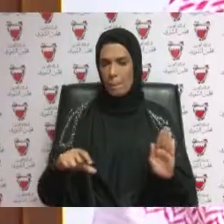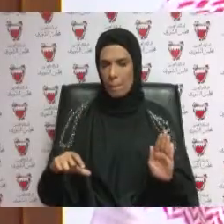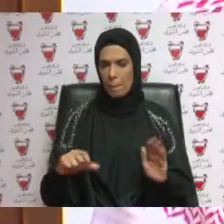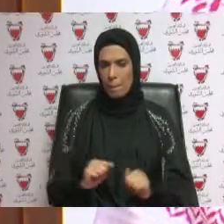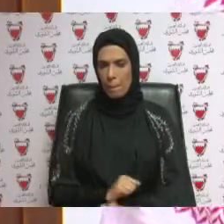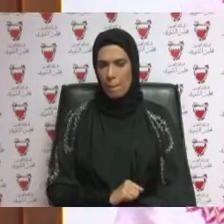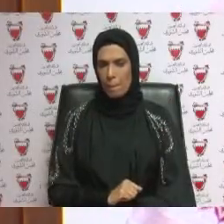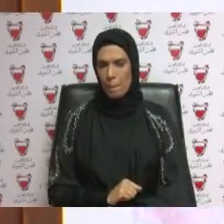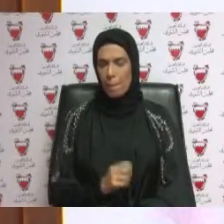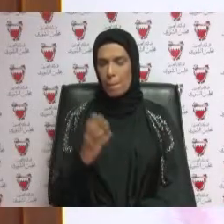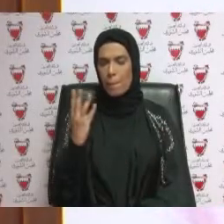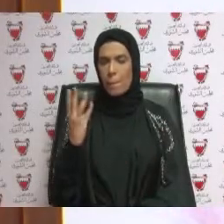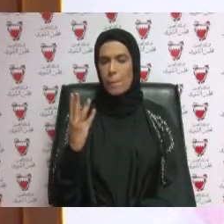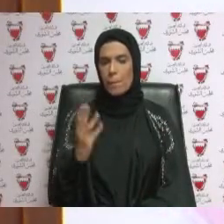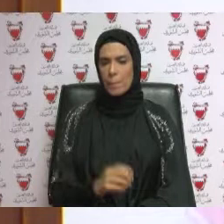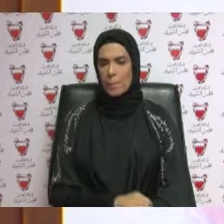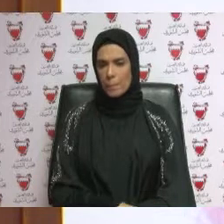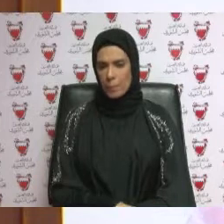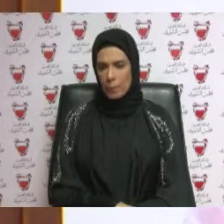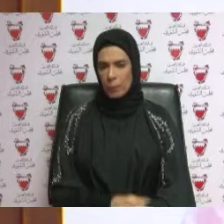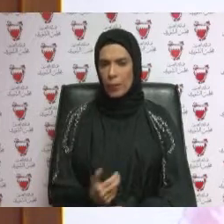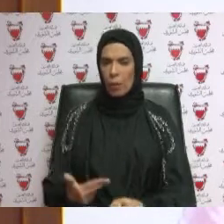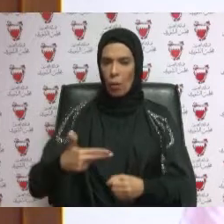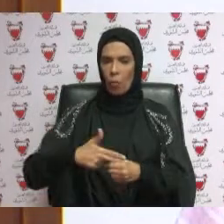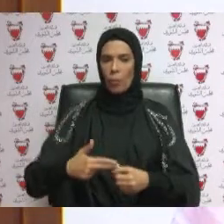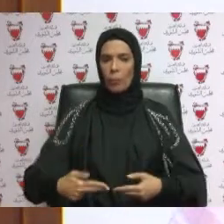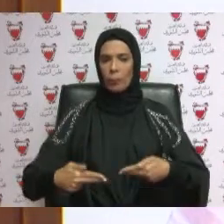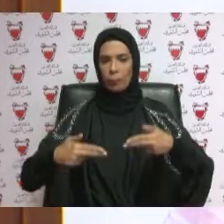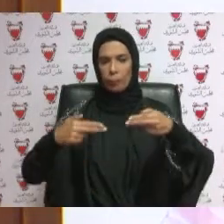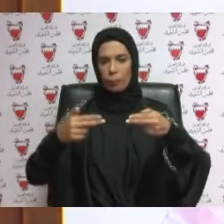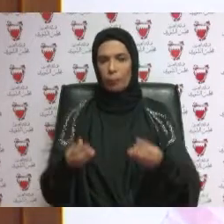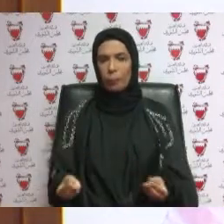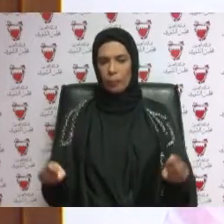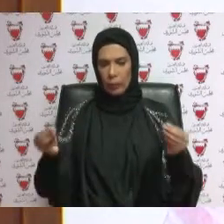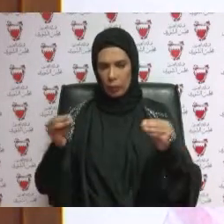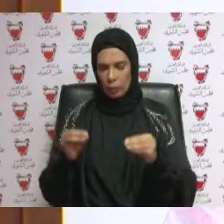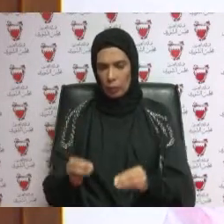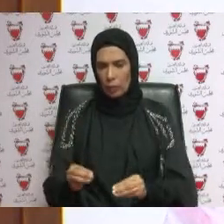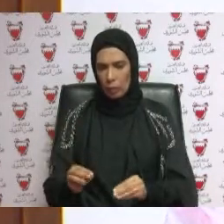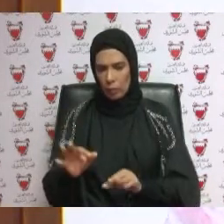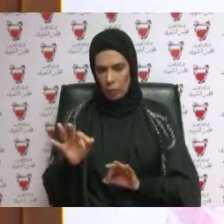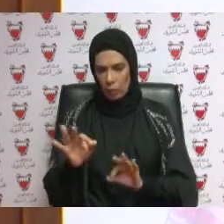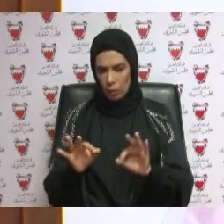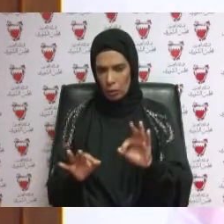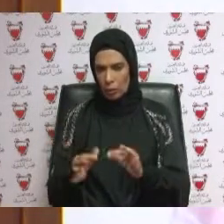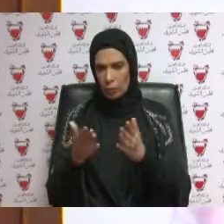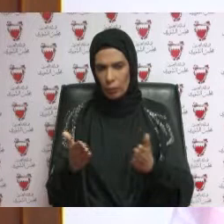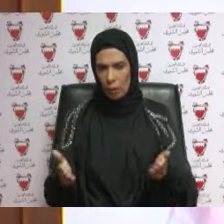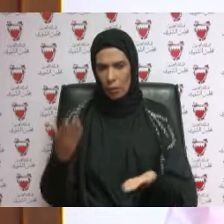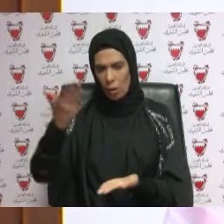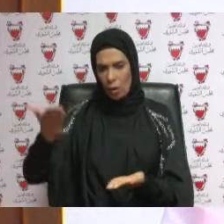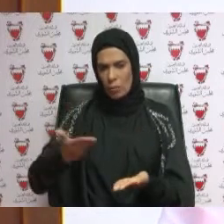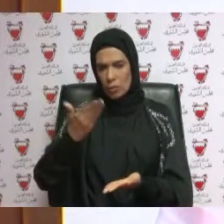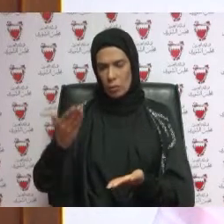السطر الرابع، وبعد موارد النفط والغاز يضاف وتبني سياسات تيسر الاستثمار في هذا